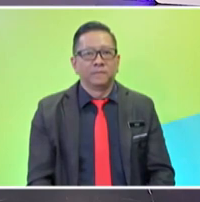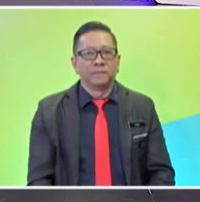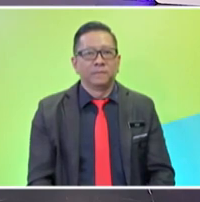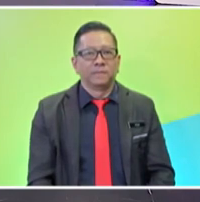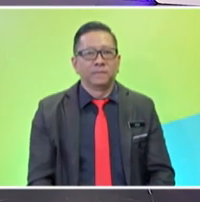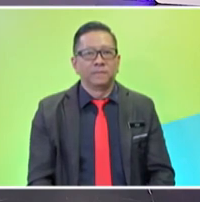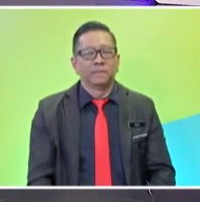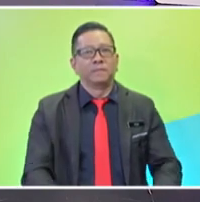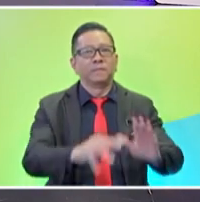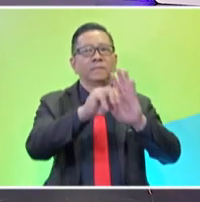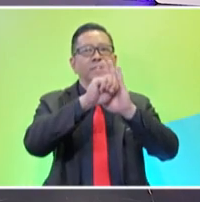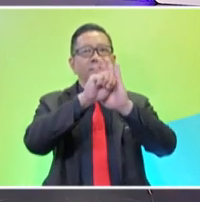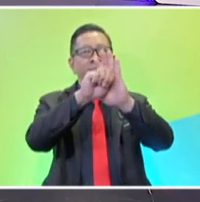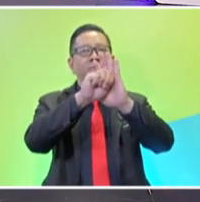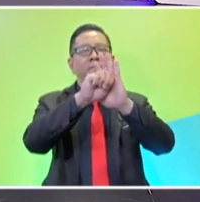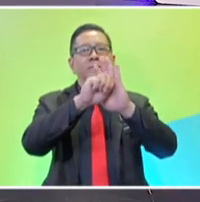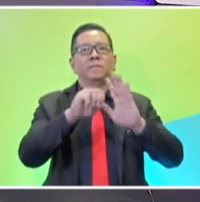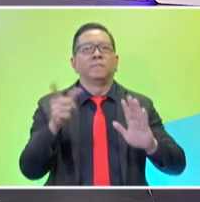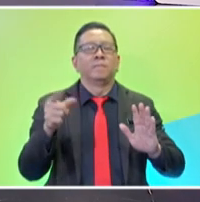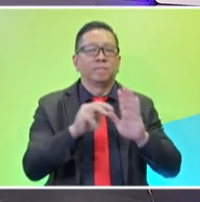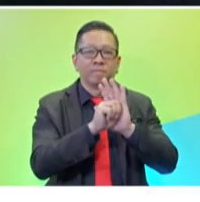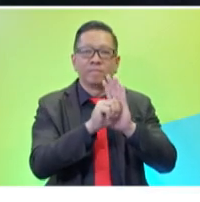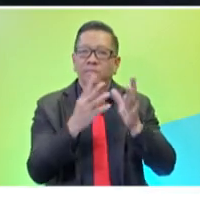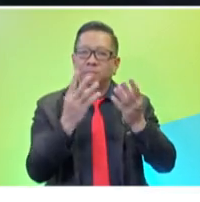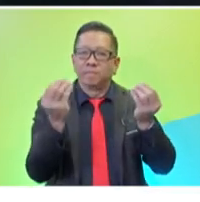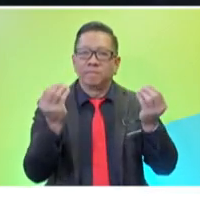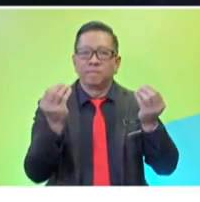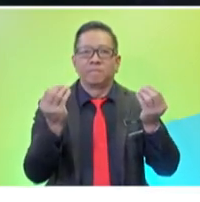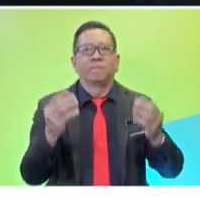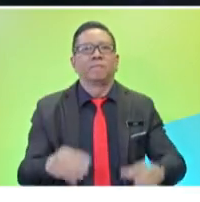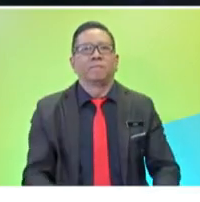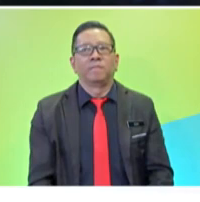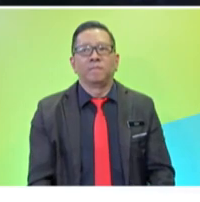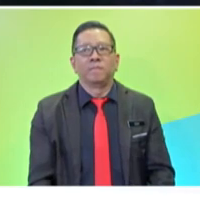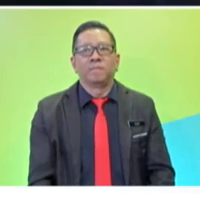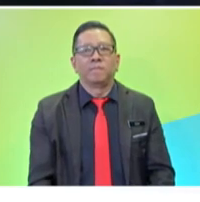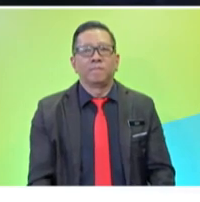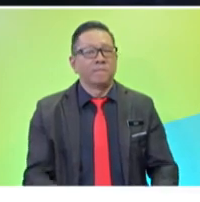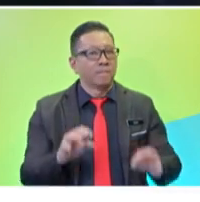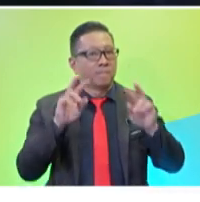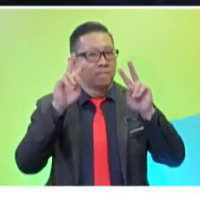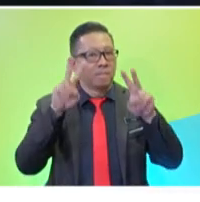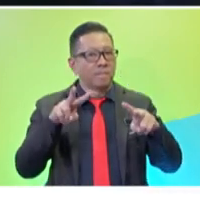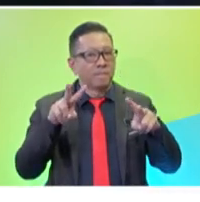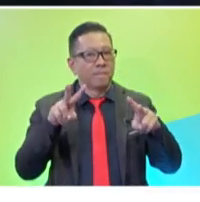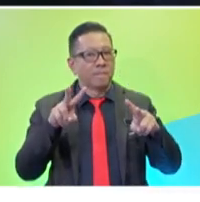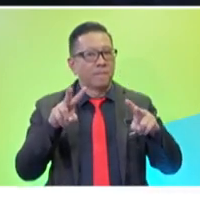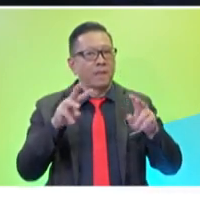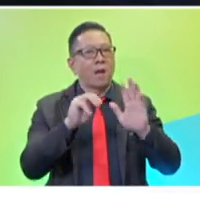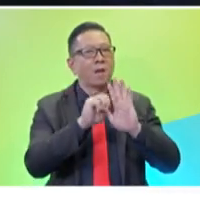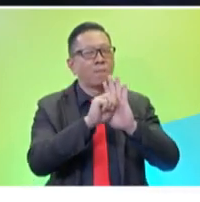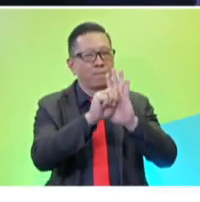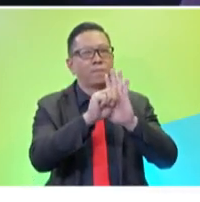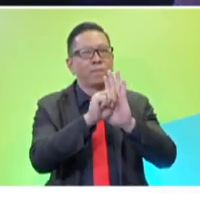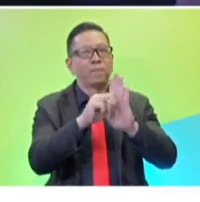jadi kalau kita Tengok ya kita kena Bidadari kita akan pergi kepada model-model